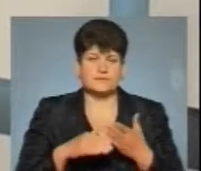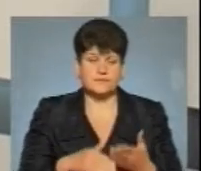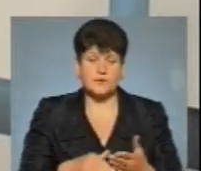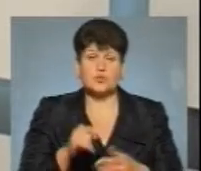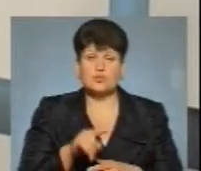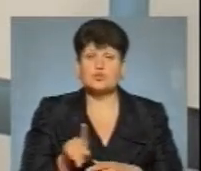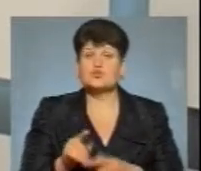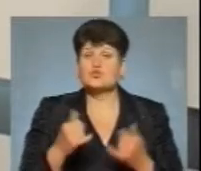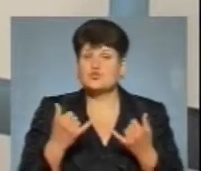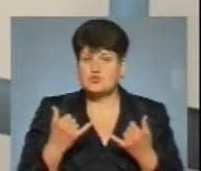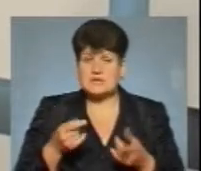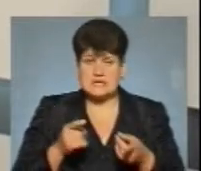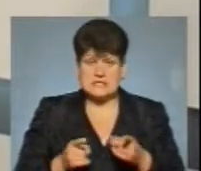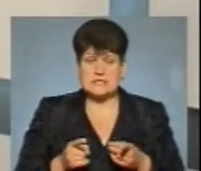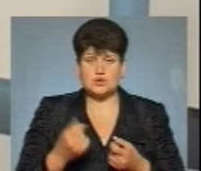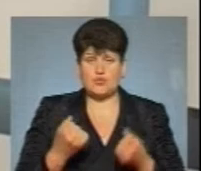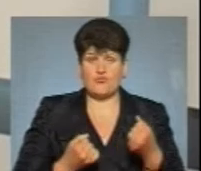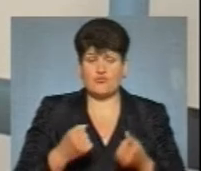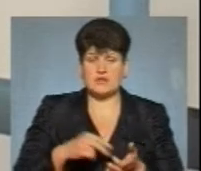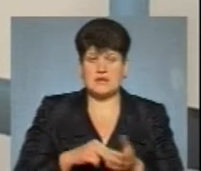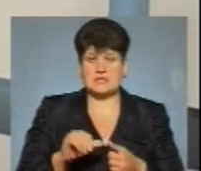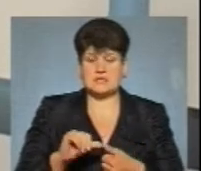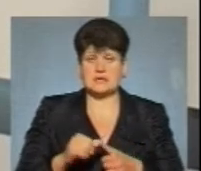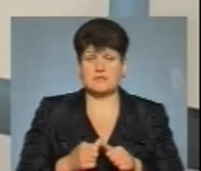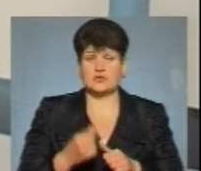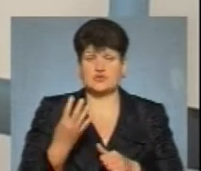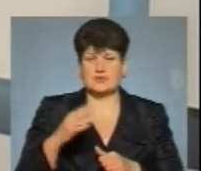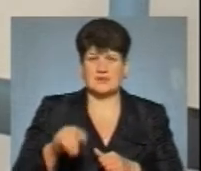що сьогодні дійсно водія ставка складає